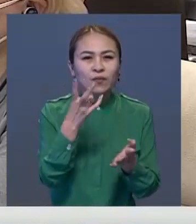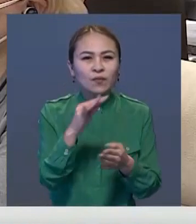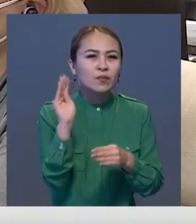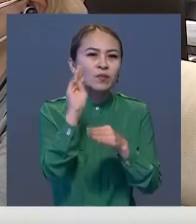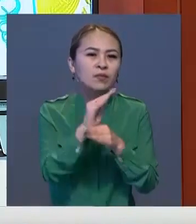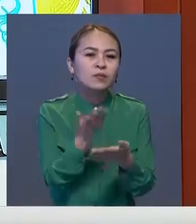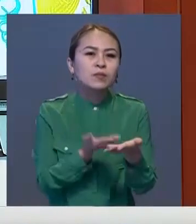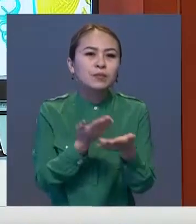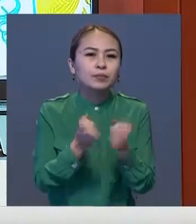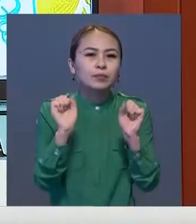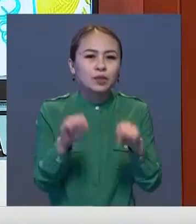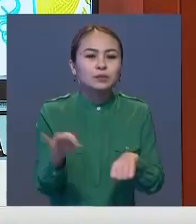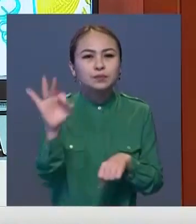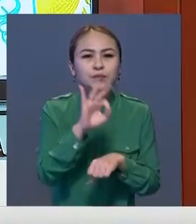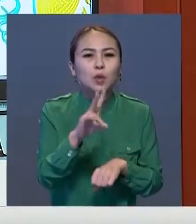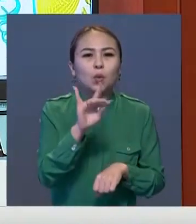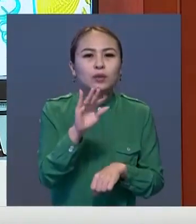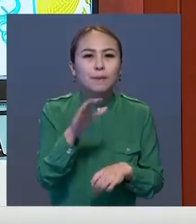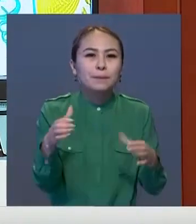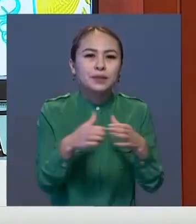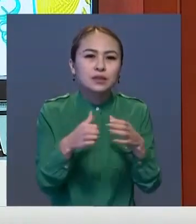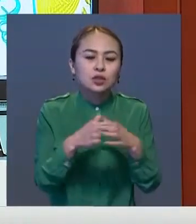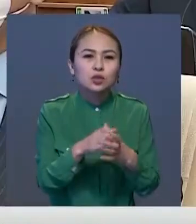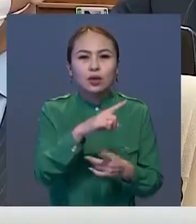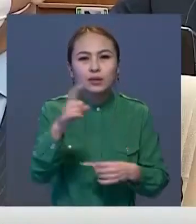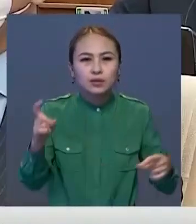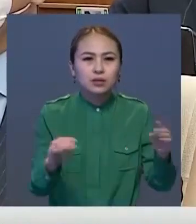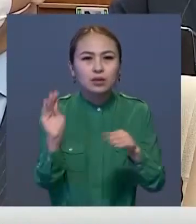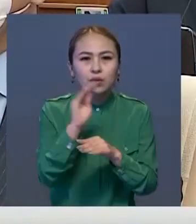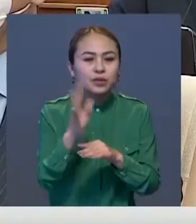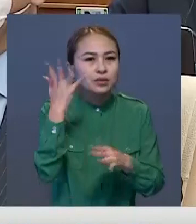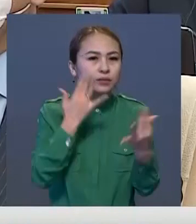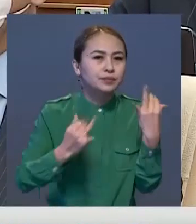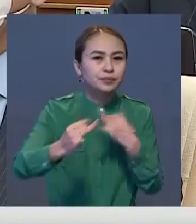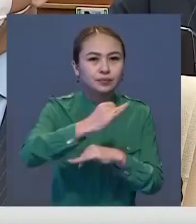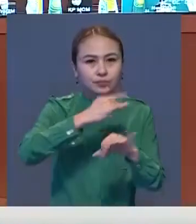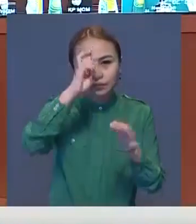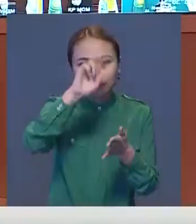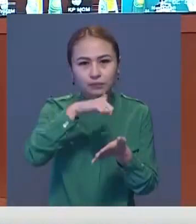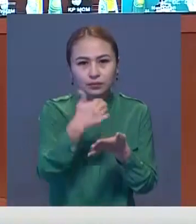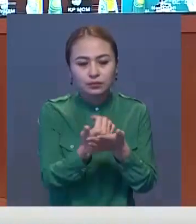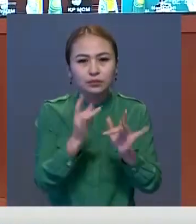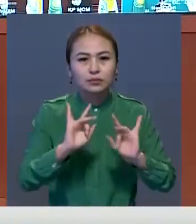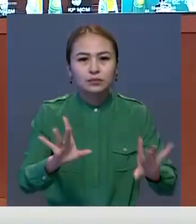онлайн кеңес беруге бейімделеді. Бұл туралы Нұр Отан партиясының жол картасын талқылау кезінде үкімет басшысы айтты.